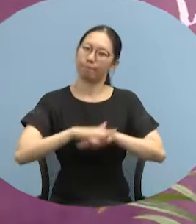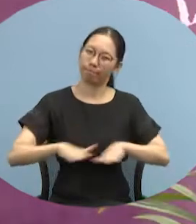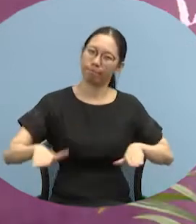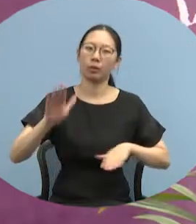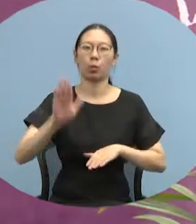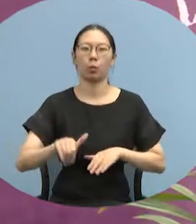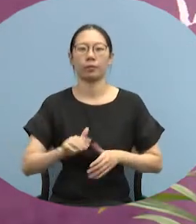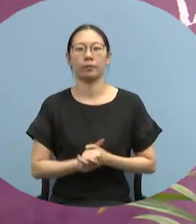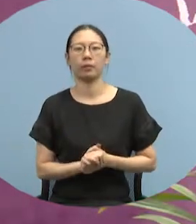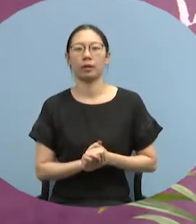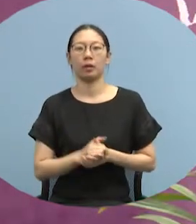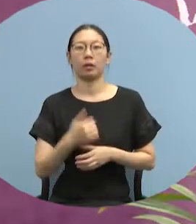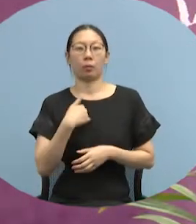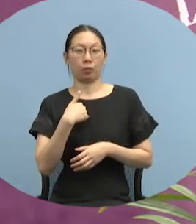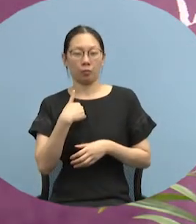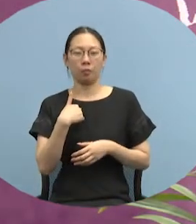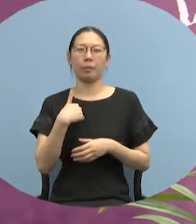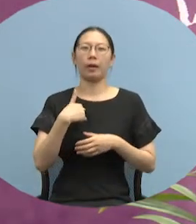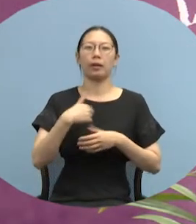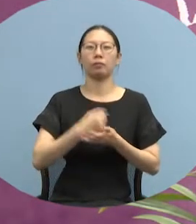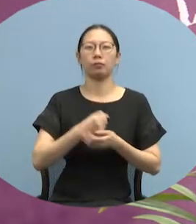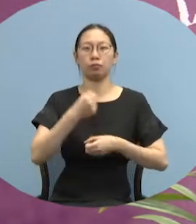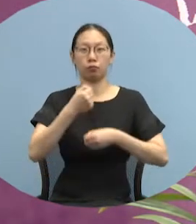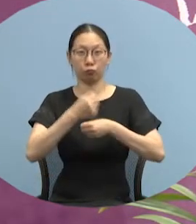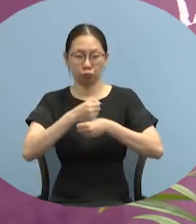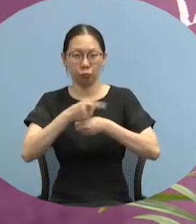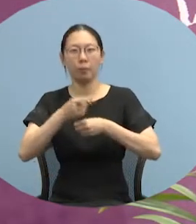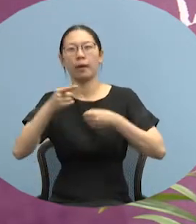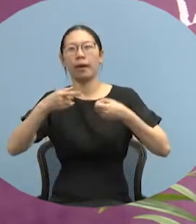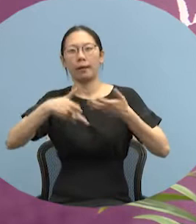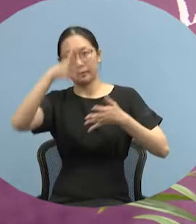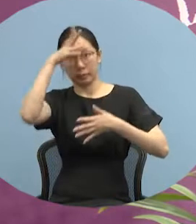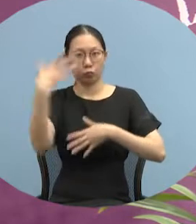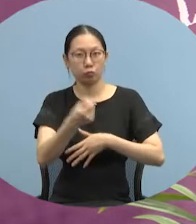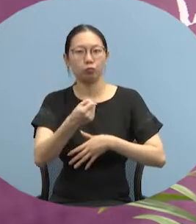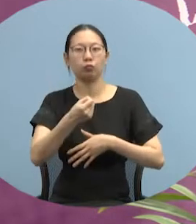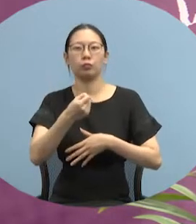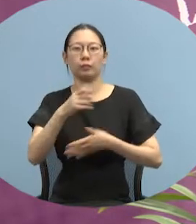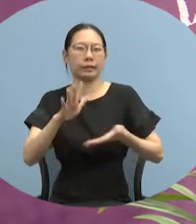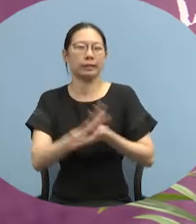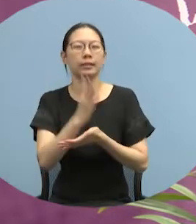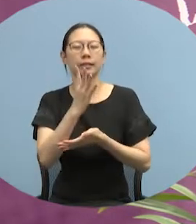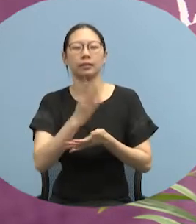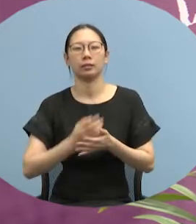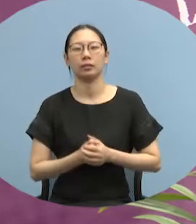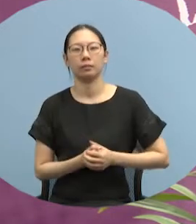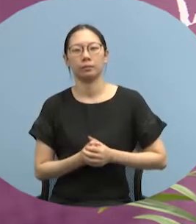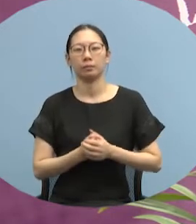了。我經歷了四年多的行政長官的體會，特別是